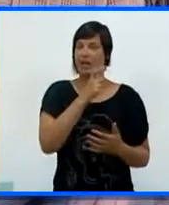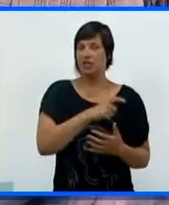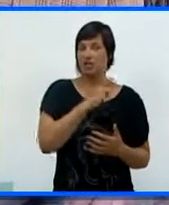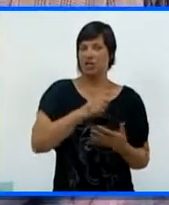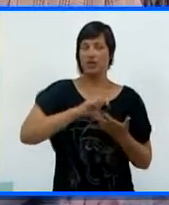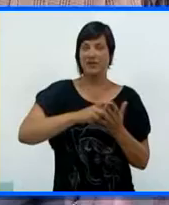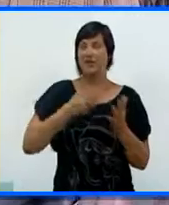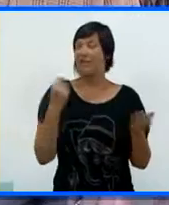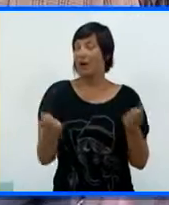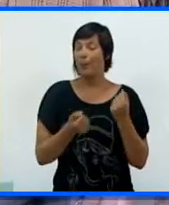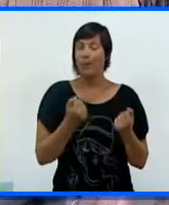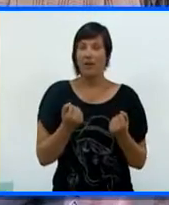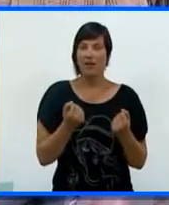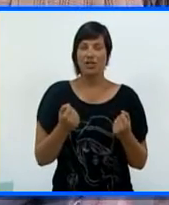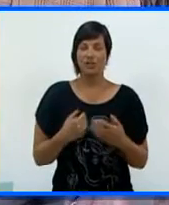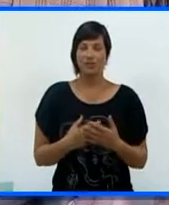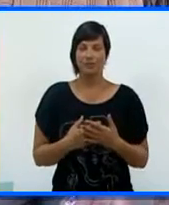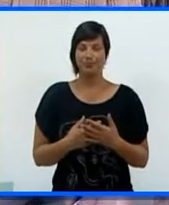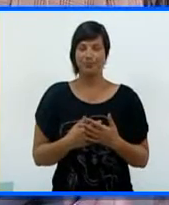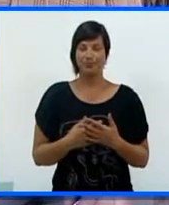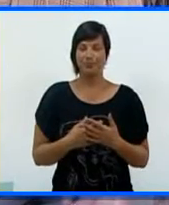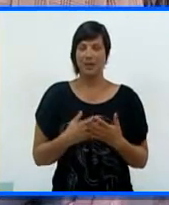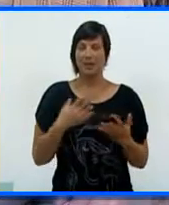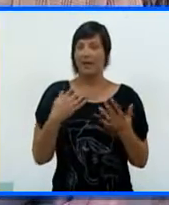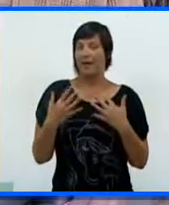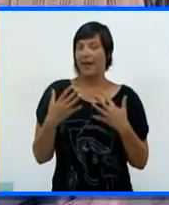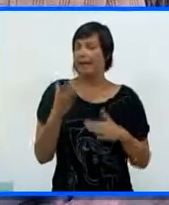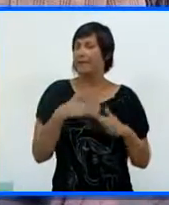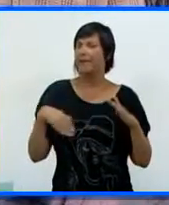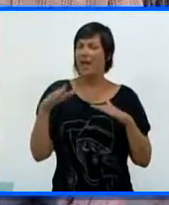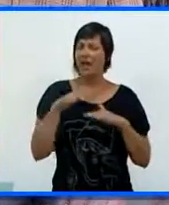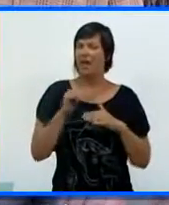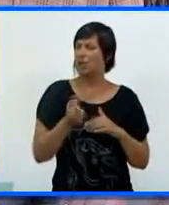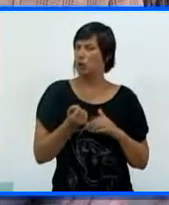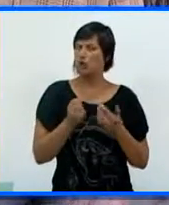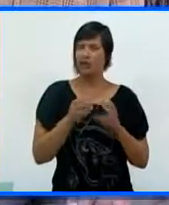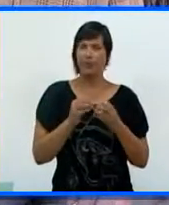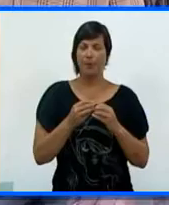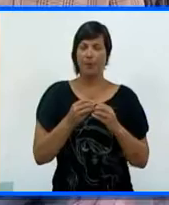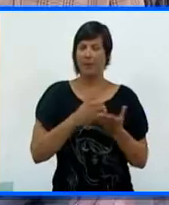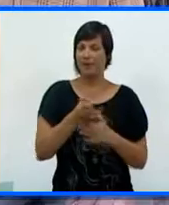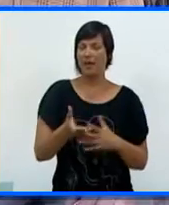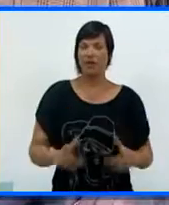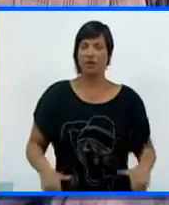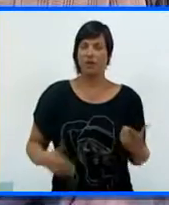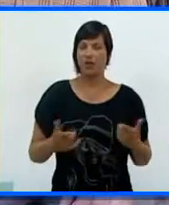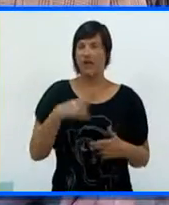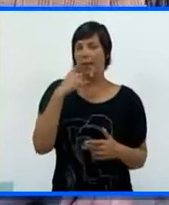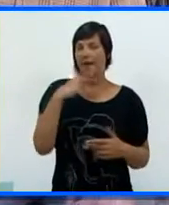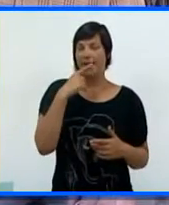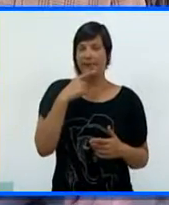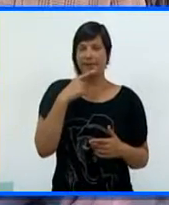svi tako se ponašaju i tako i ja. A nekih velikih ključnih problema tijekom života,